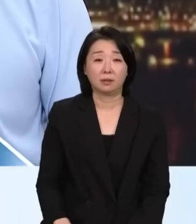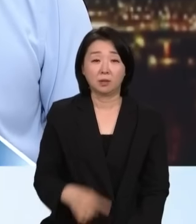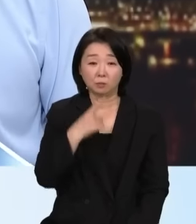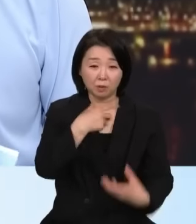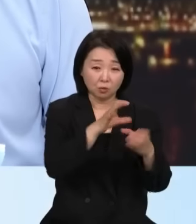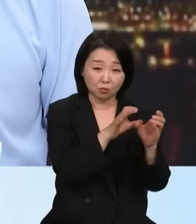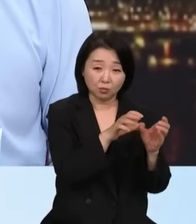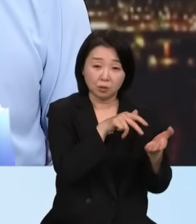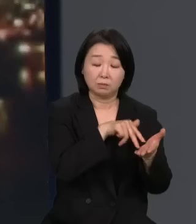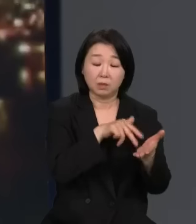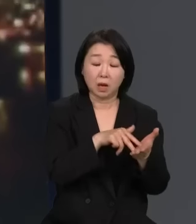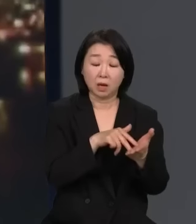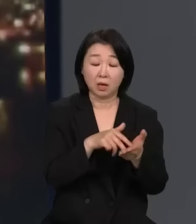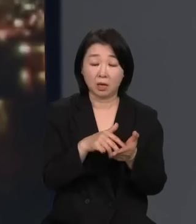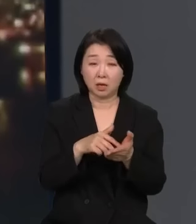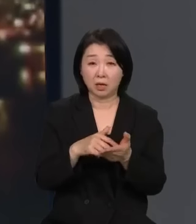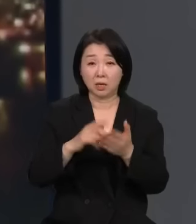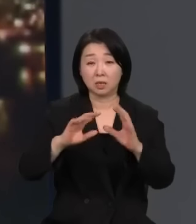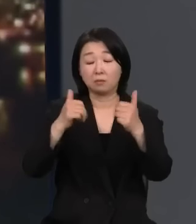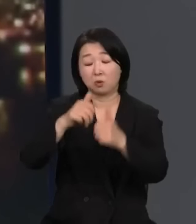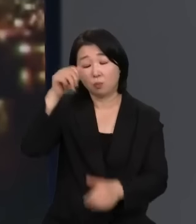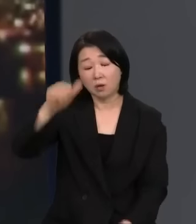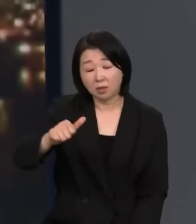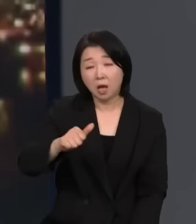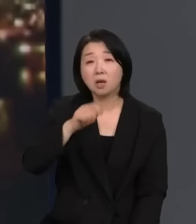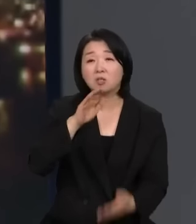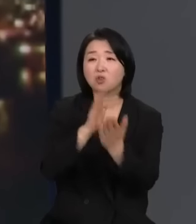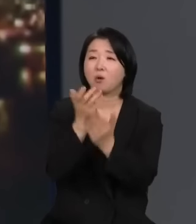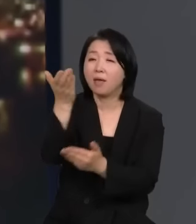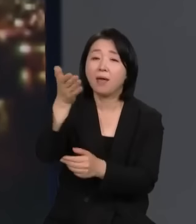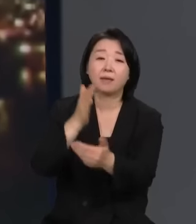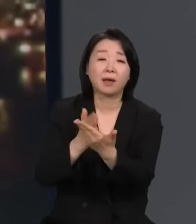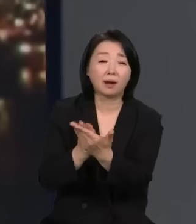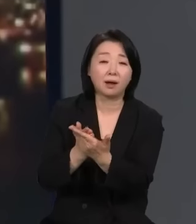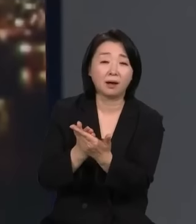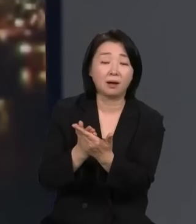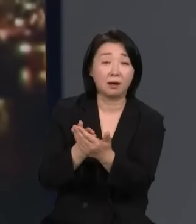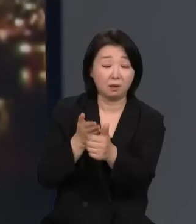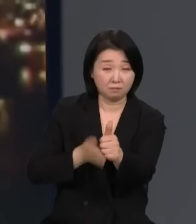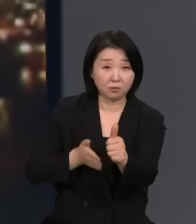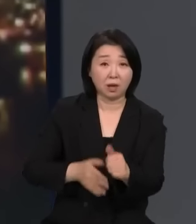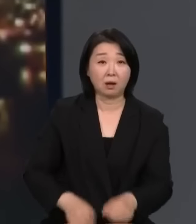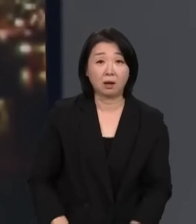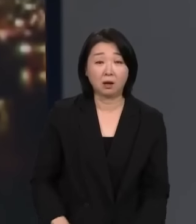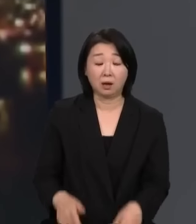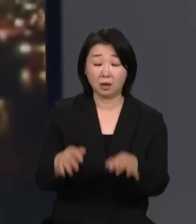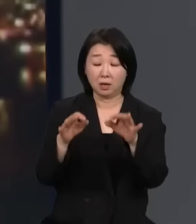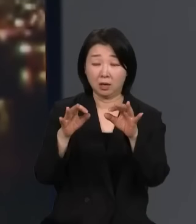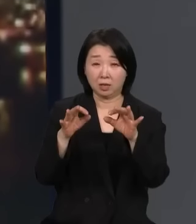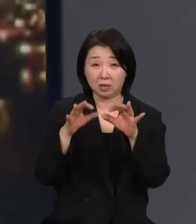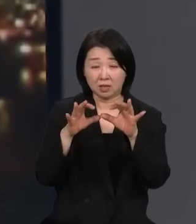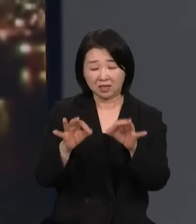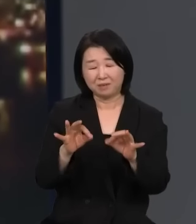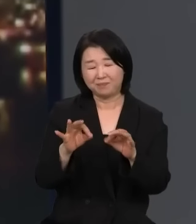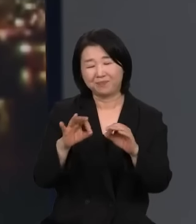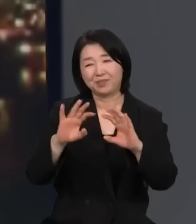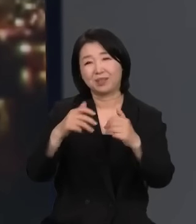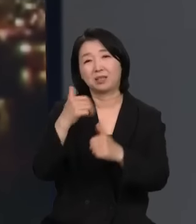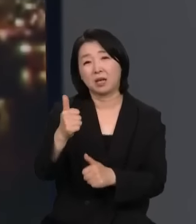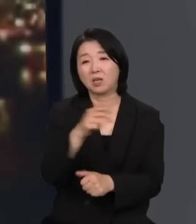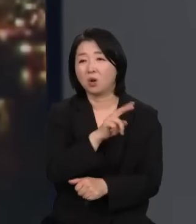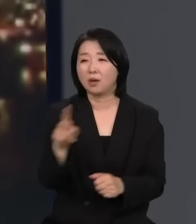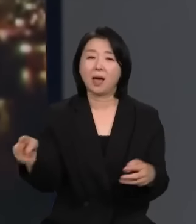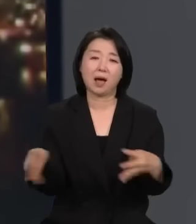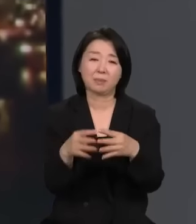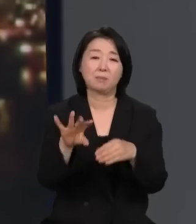민주당에서는 김진표 의장 더어 직권 상정을 해 달라 이렇게 요구를 하고 있습니다 자 그런데 이제 김 의장은 여야 합의가 먼 다 이런 입장을